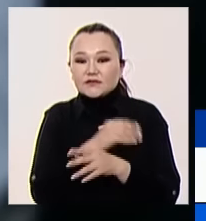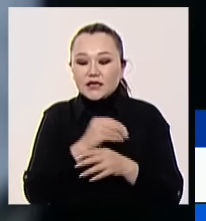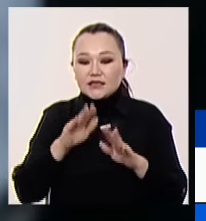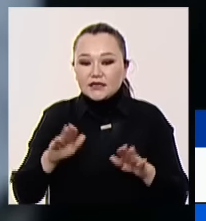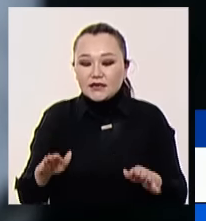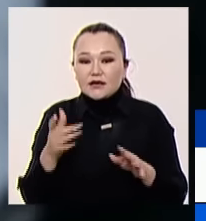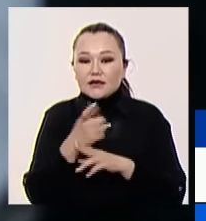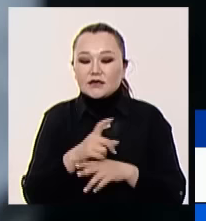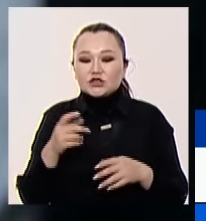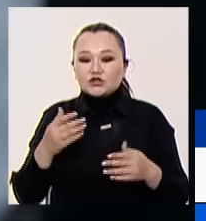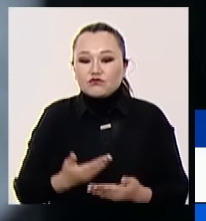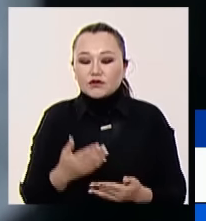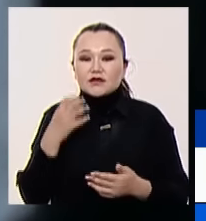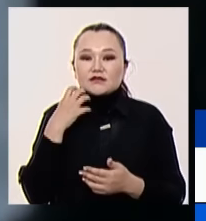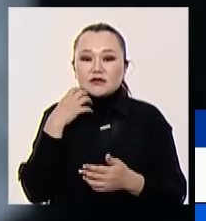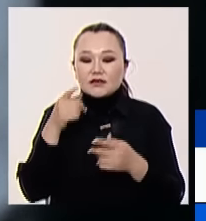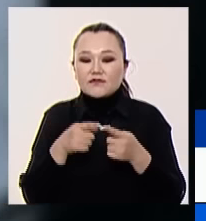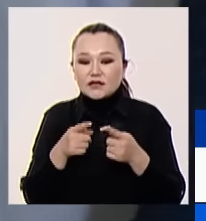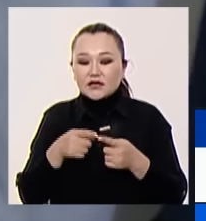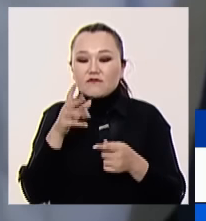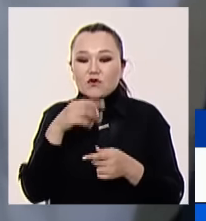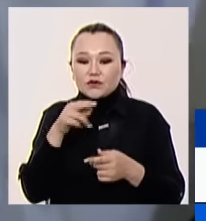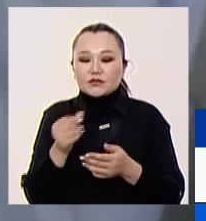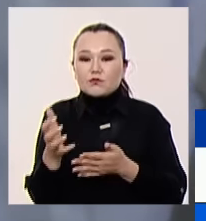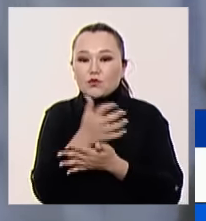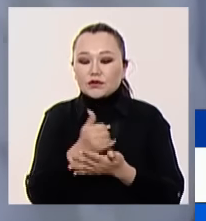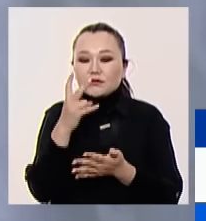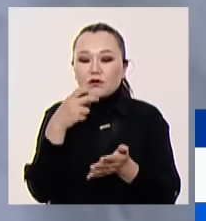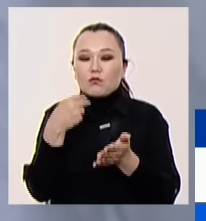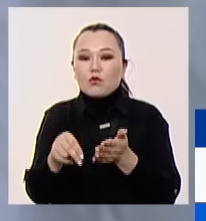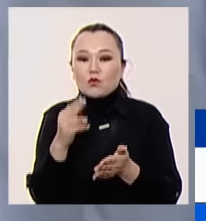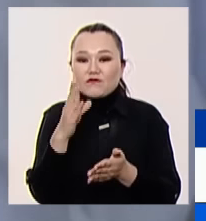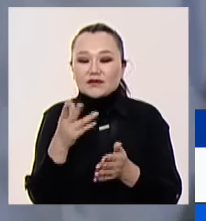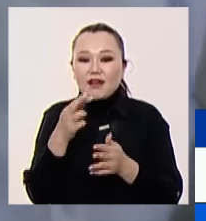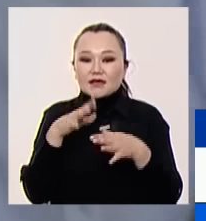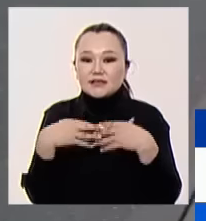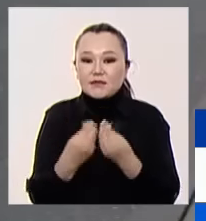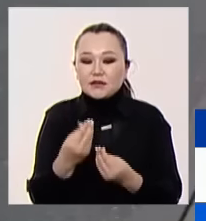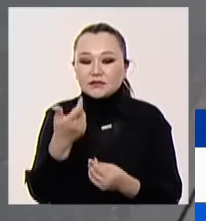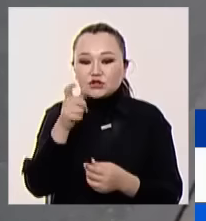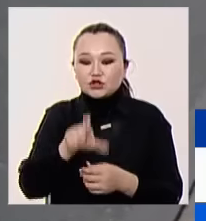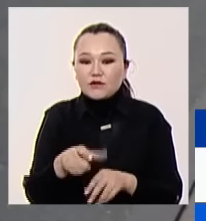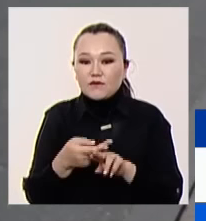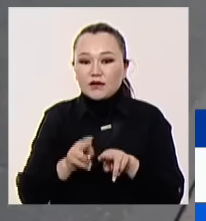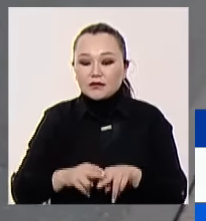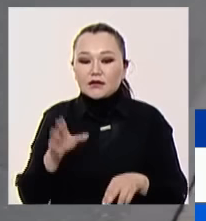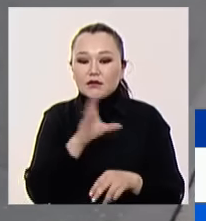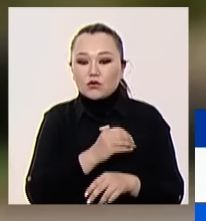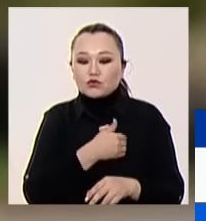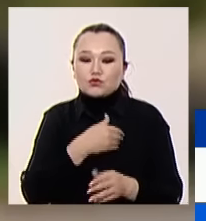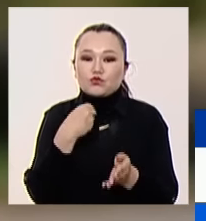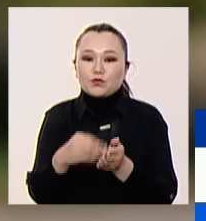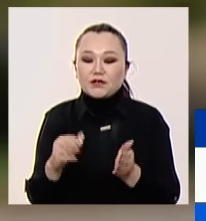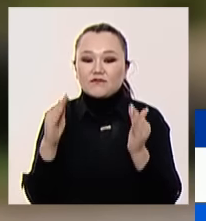квартире в Кызылорде. Один из благотворительных фондов открыл сбор денег на покупку квартиры для семьи героя. Организаторы акции намерены купить